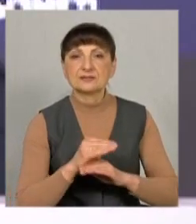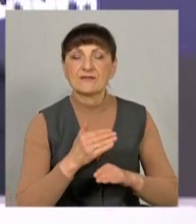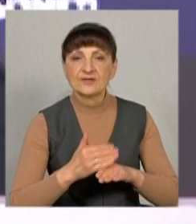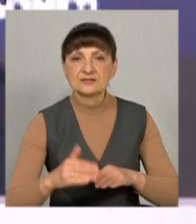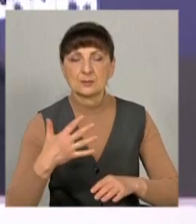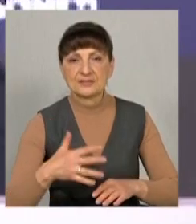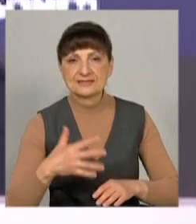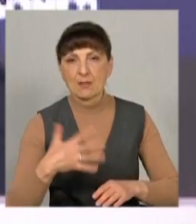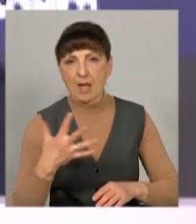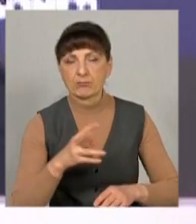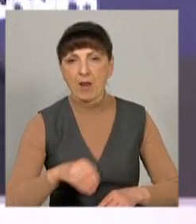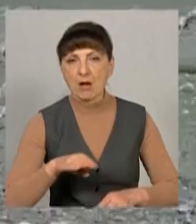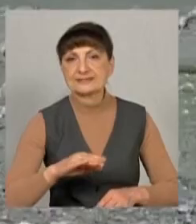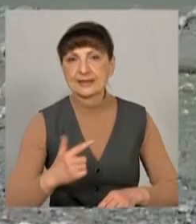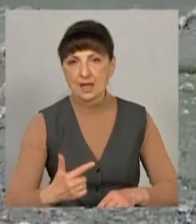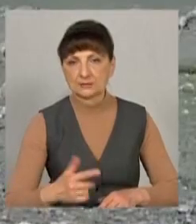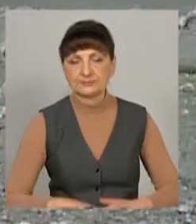выделить 55 миллиардов тенге.